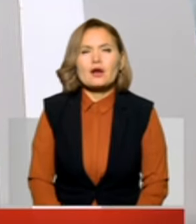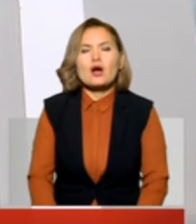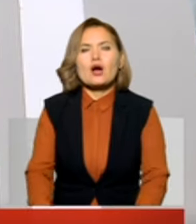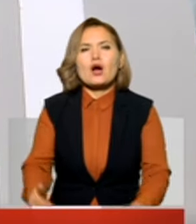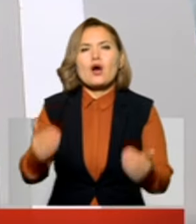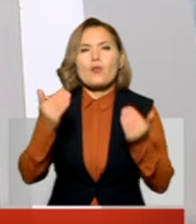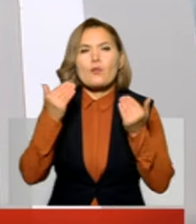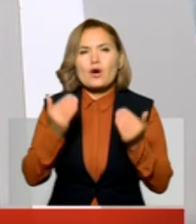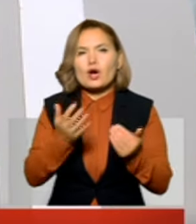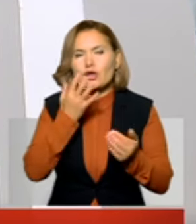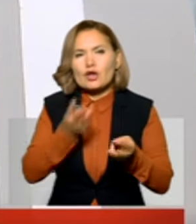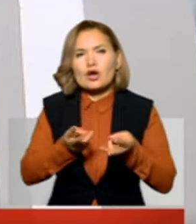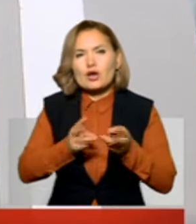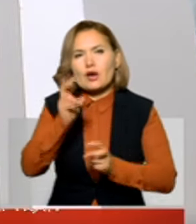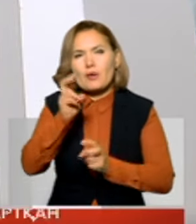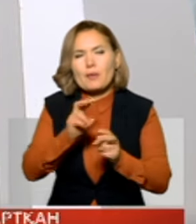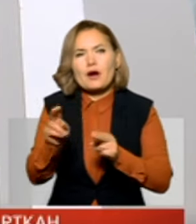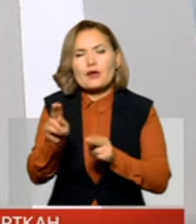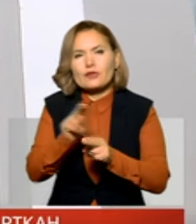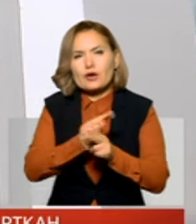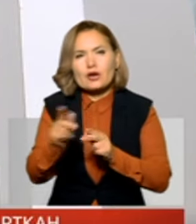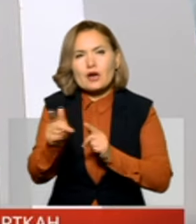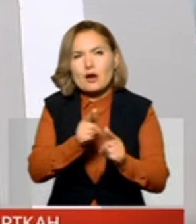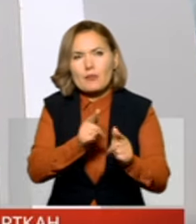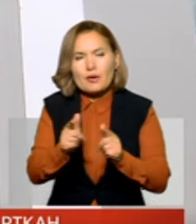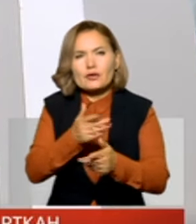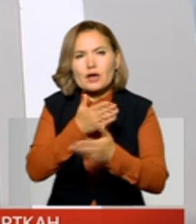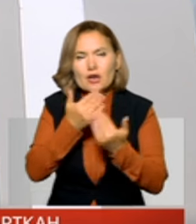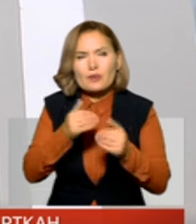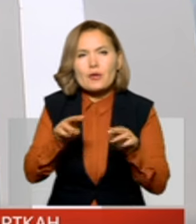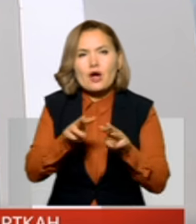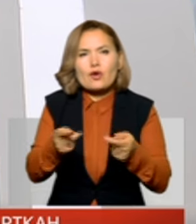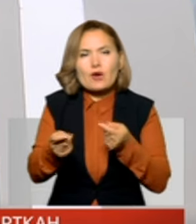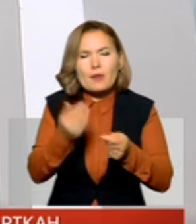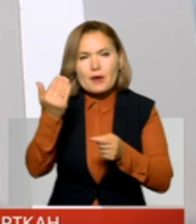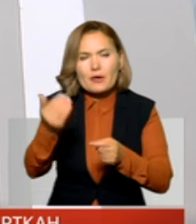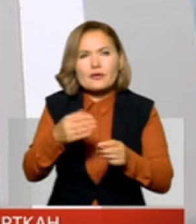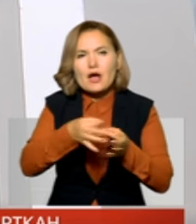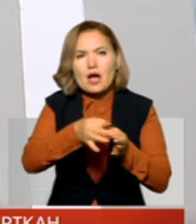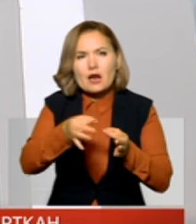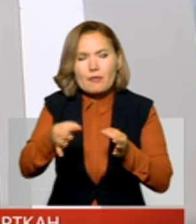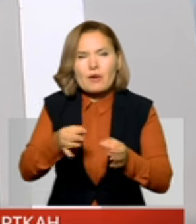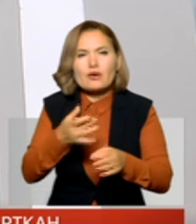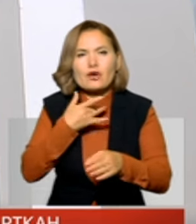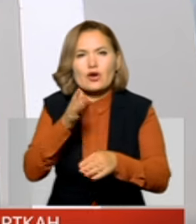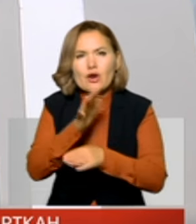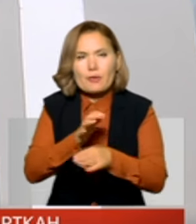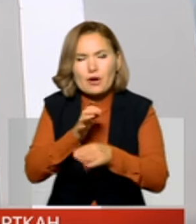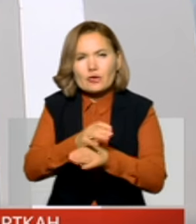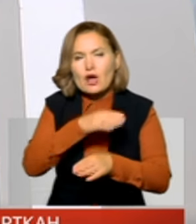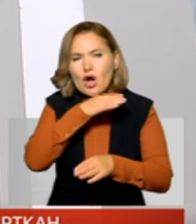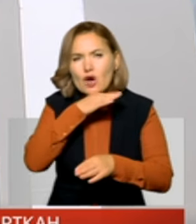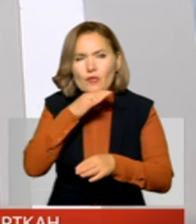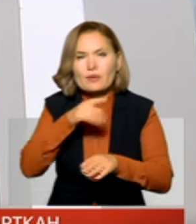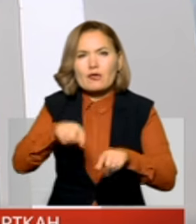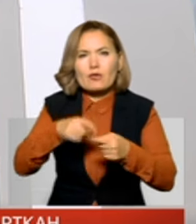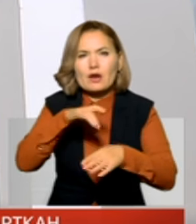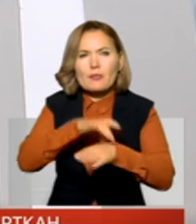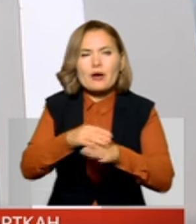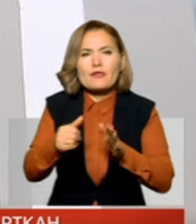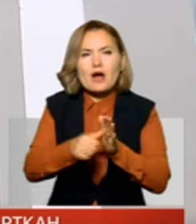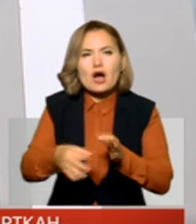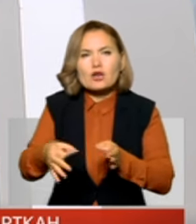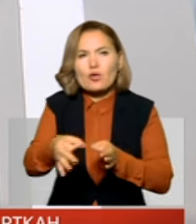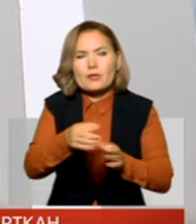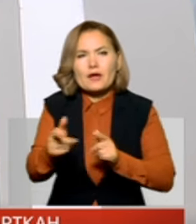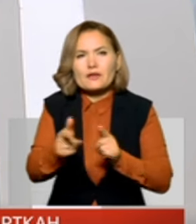Ал жылыту маусымына дайындықты пысықтаған үкімет басшысы өңір әкімдерінің немқұрайлығын айтып, біраз сынға алды. Алты облыста